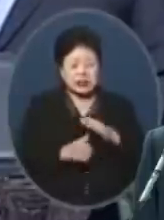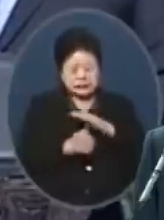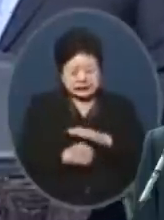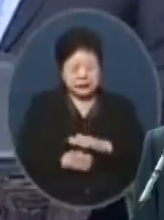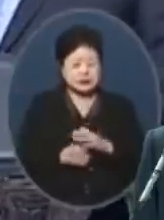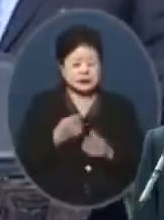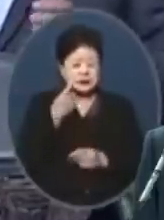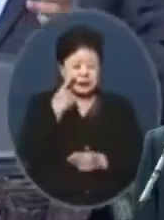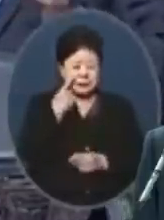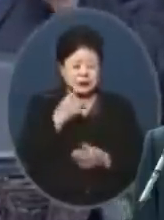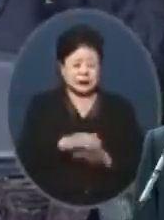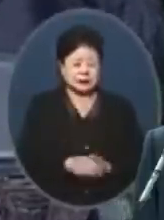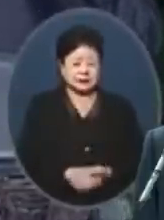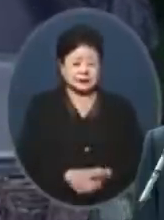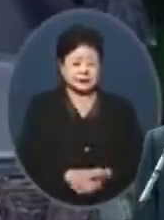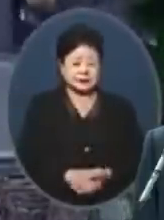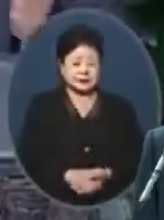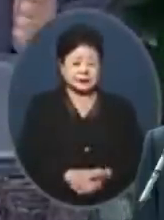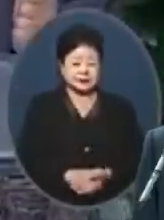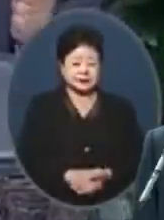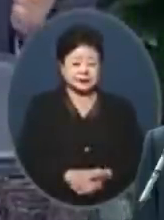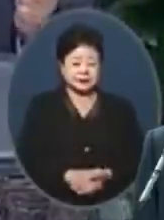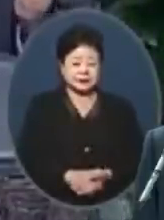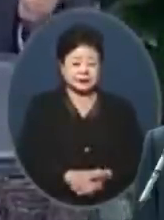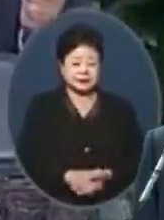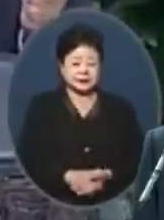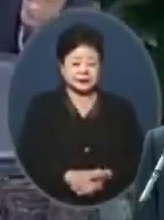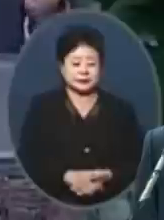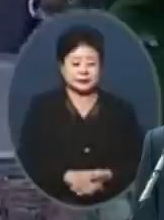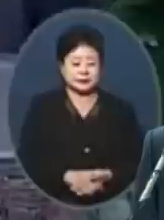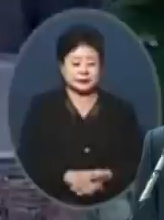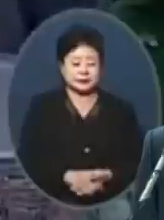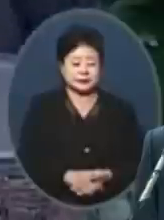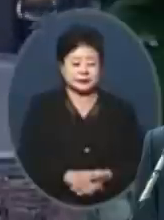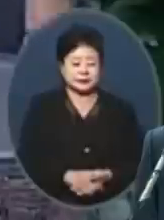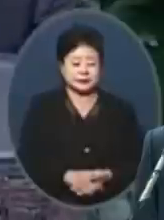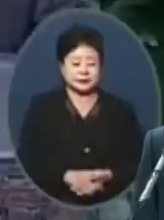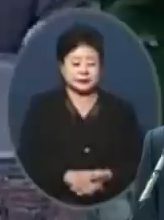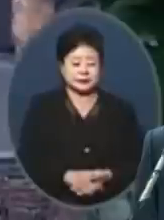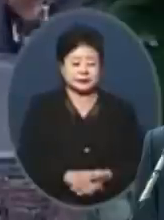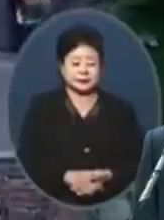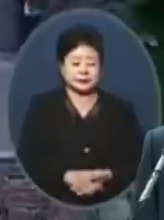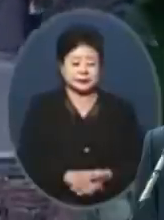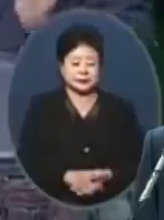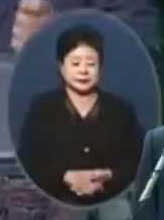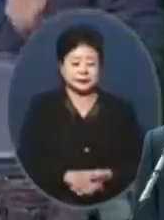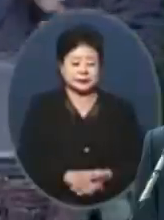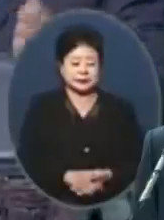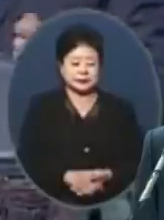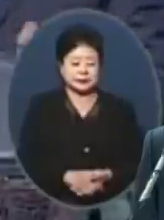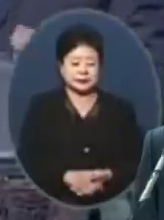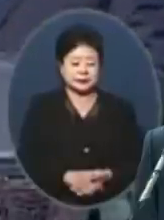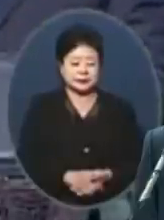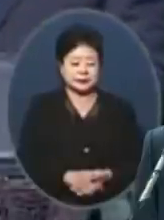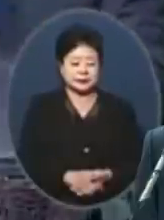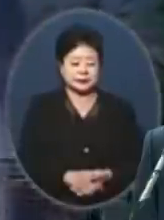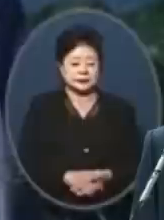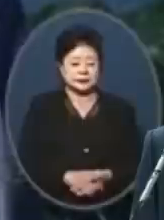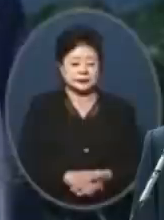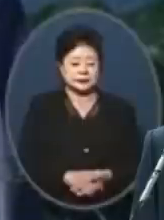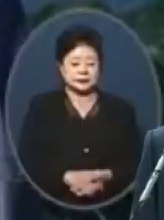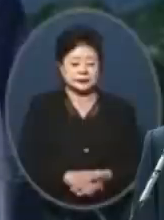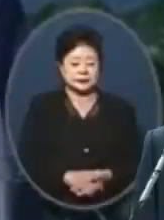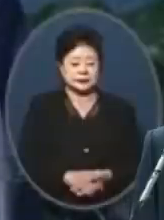참으십시오. So we must not give up hope, but endure and have faith to the end. 그래야